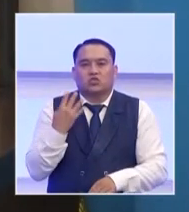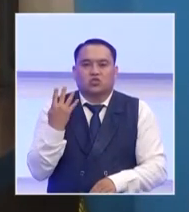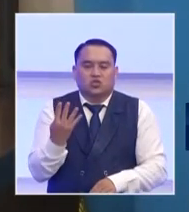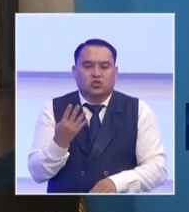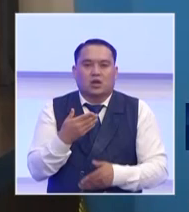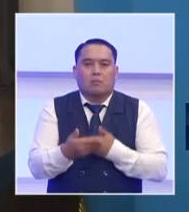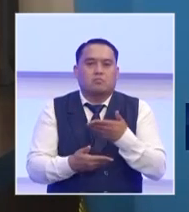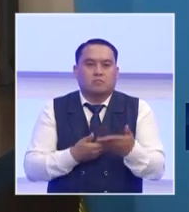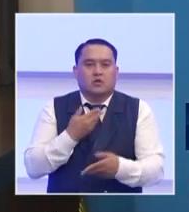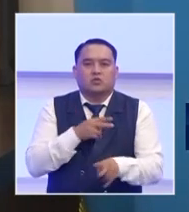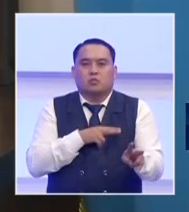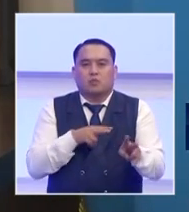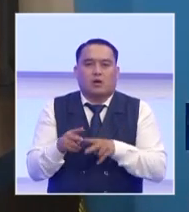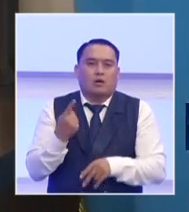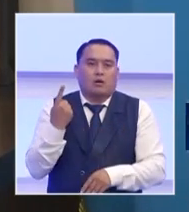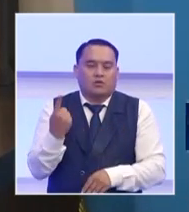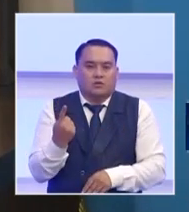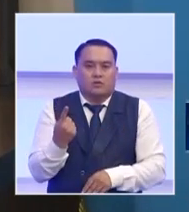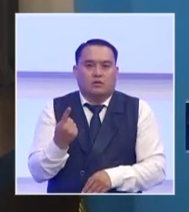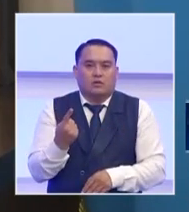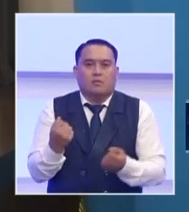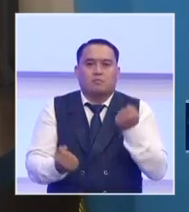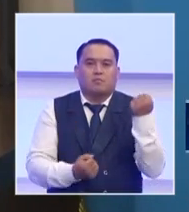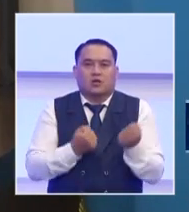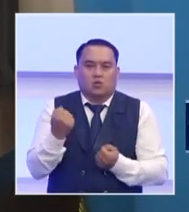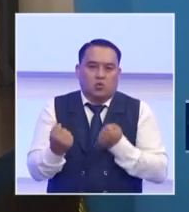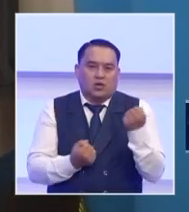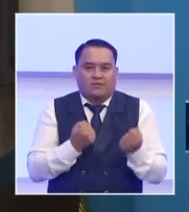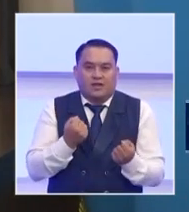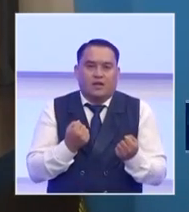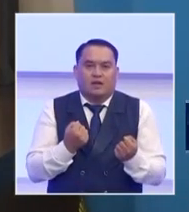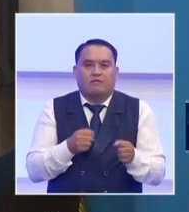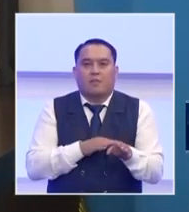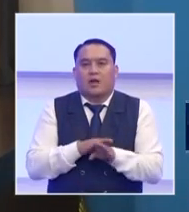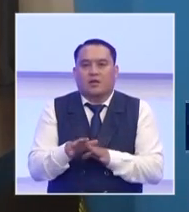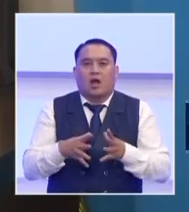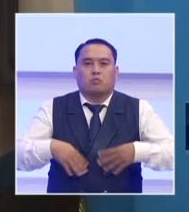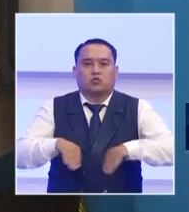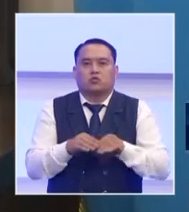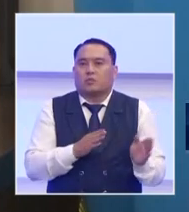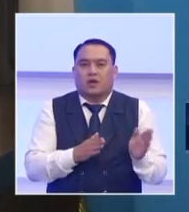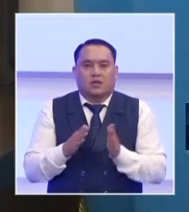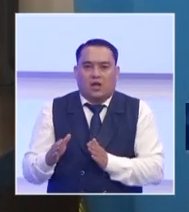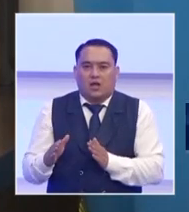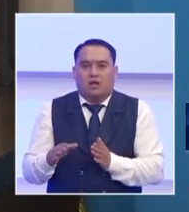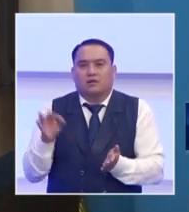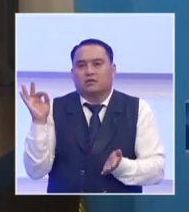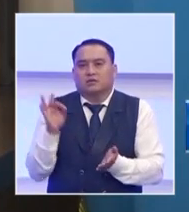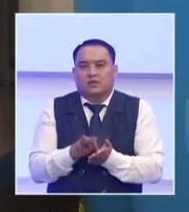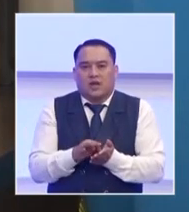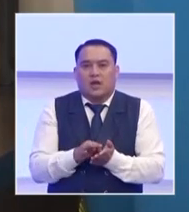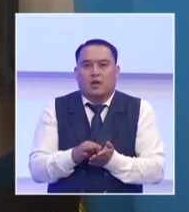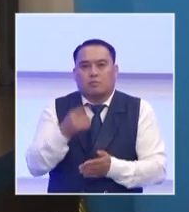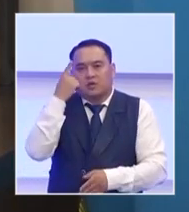один экипаж авто патрулирование пошли общественного порядка в целях профилактики